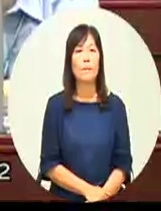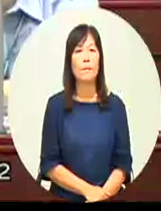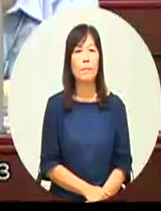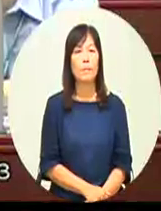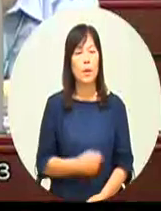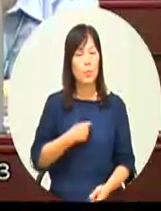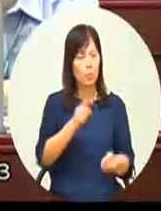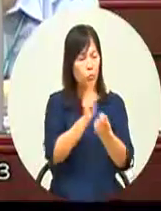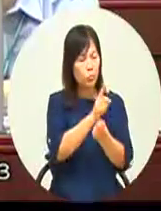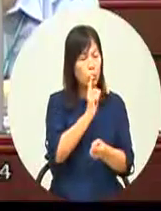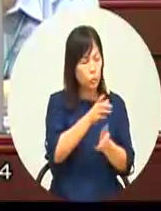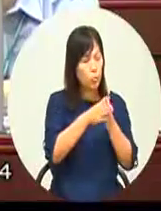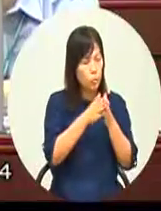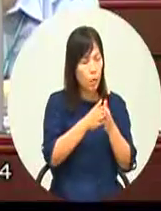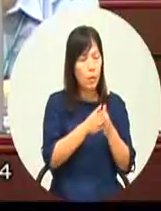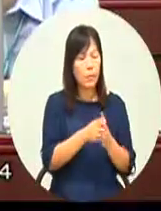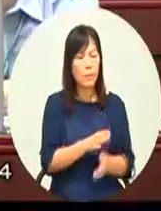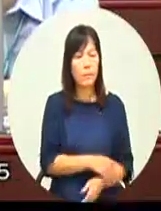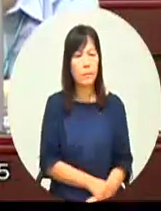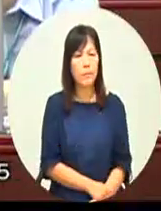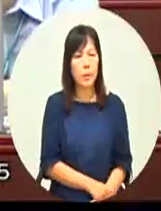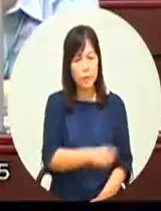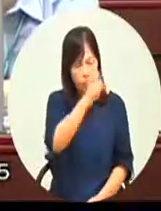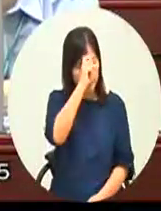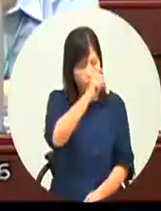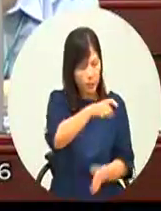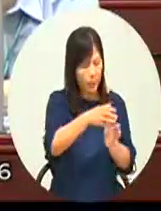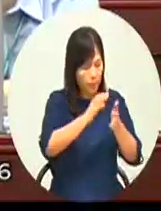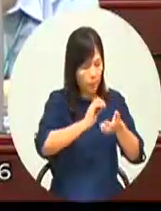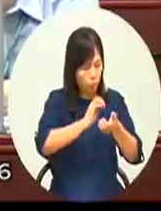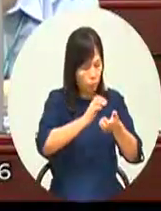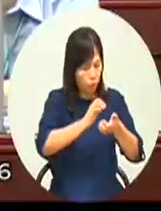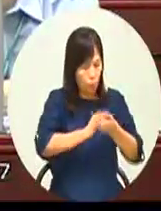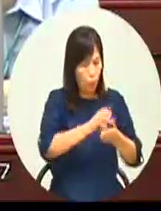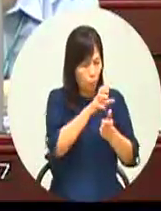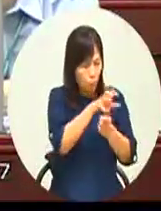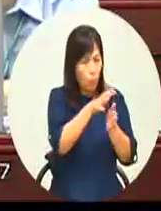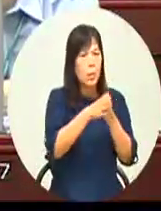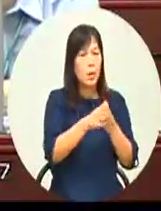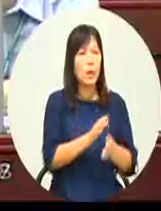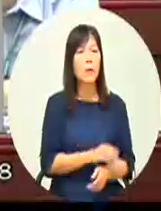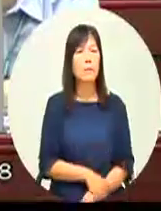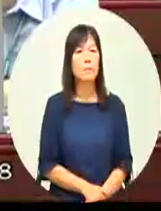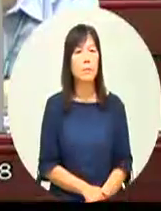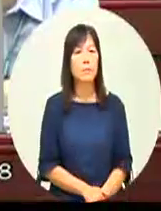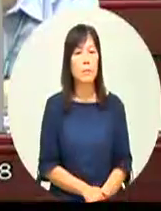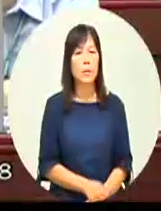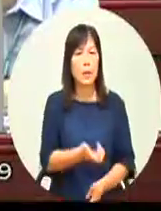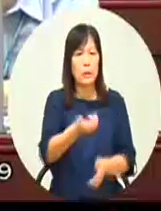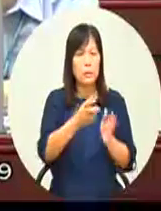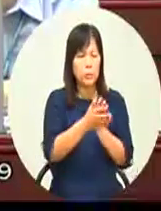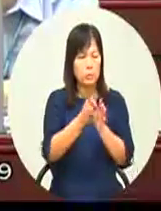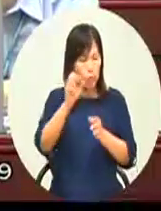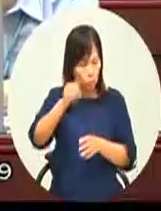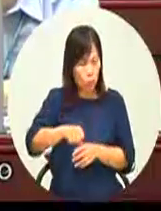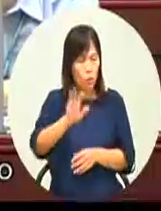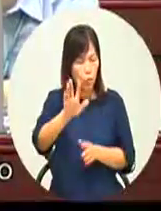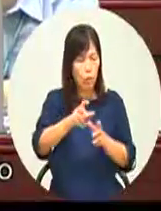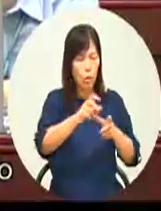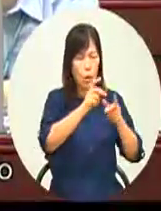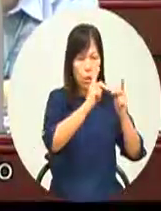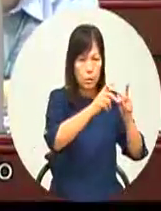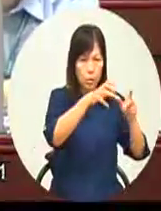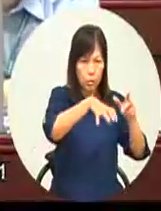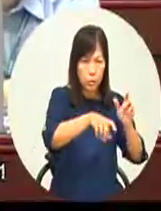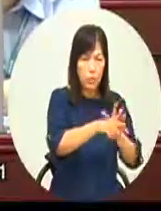要求他？ 对，我们可以来要求或是了解他们之前所承诺的捷运局要求